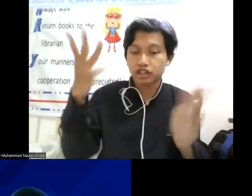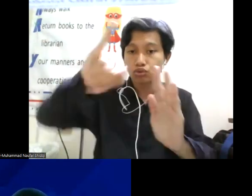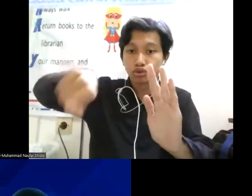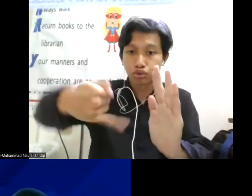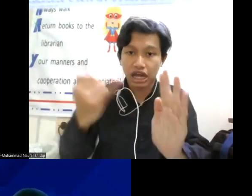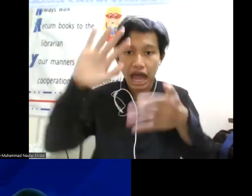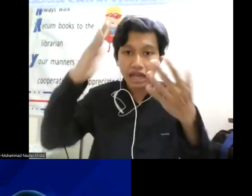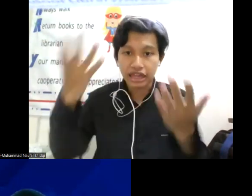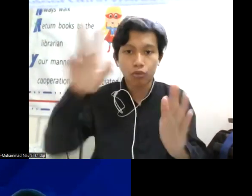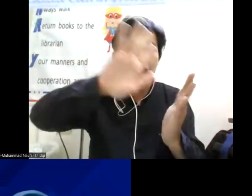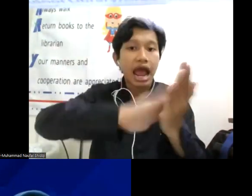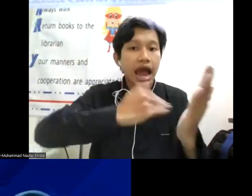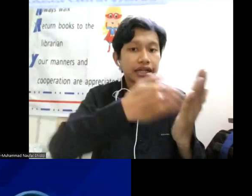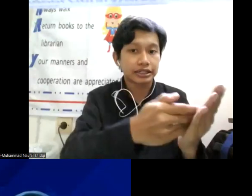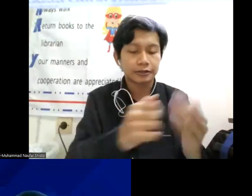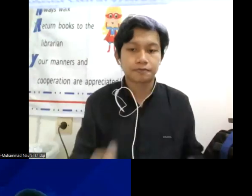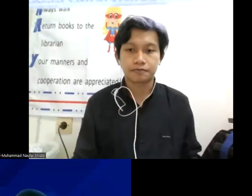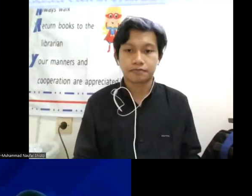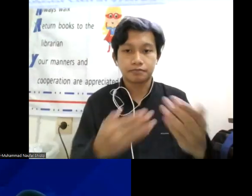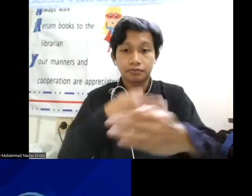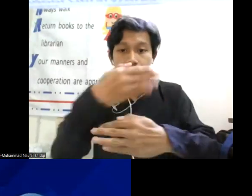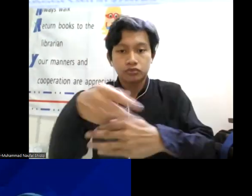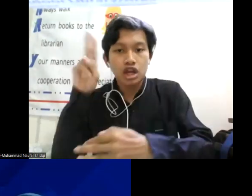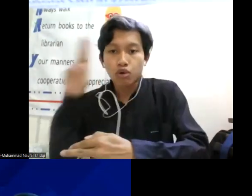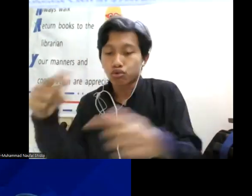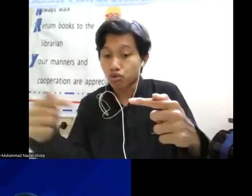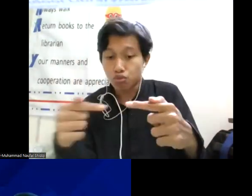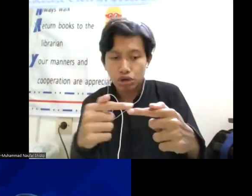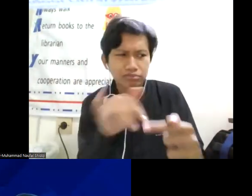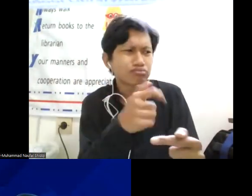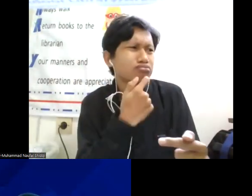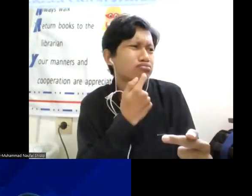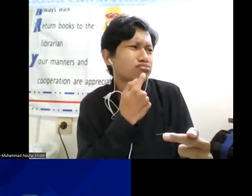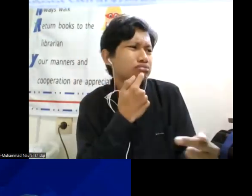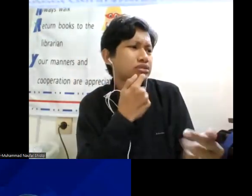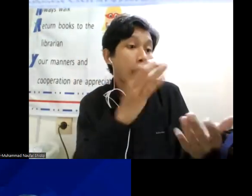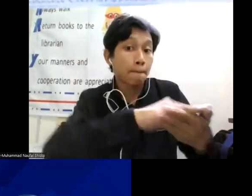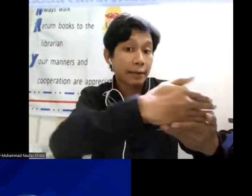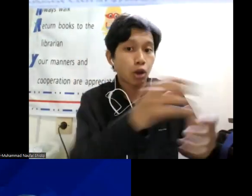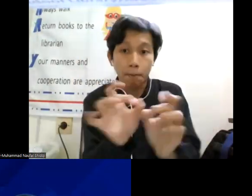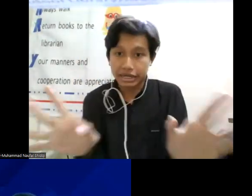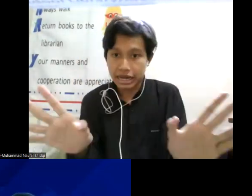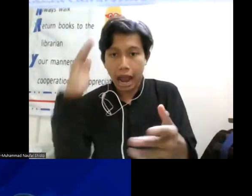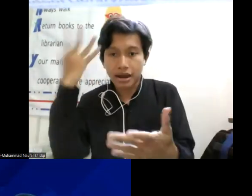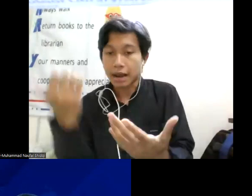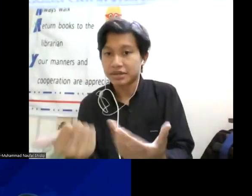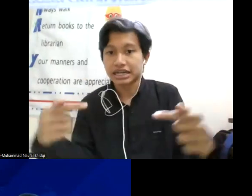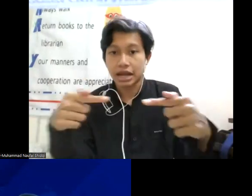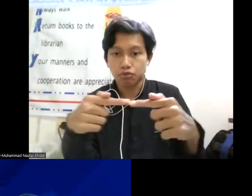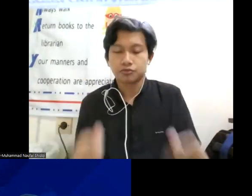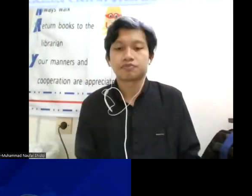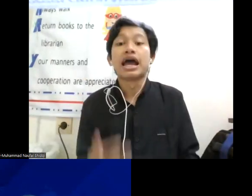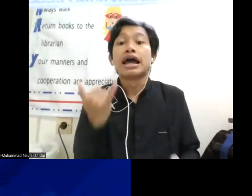dalam satu laptop itu bisa zotero dan menilai Selain itu untuk yang misalkan mau